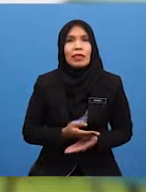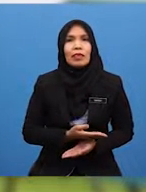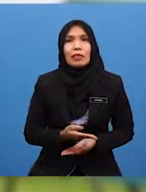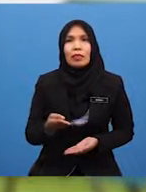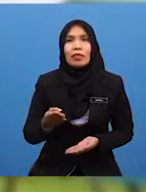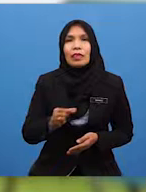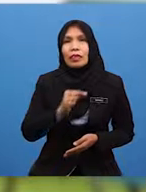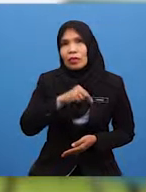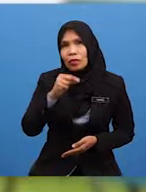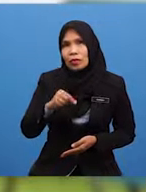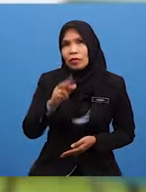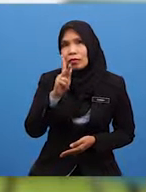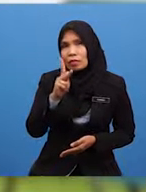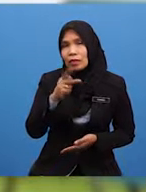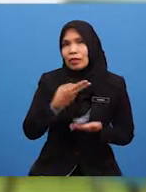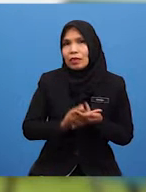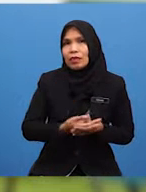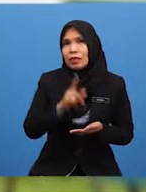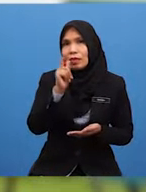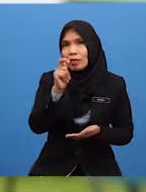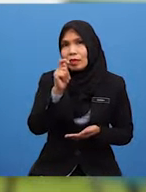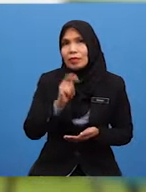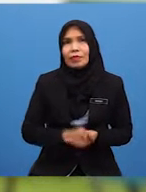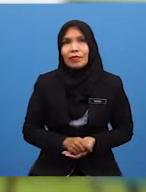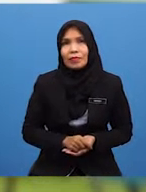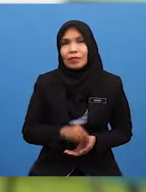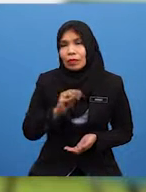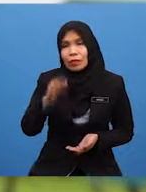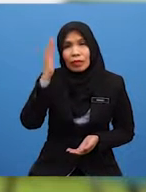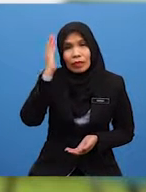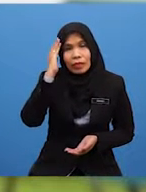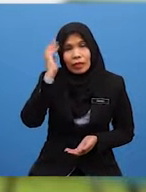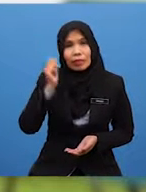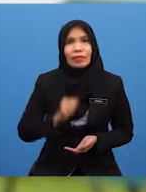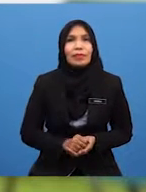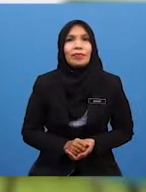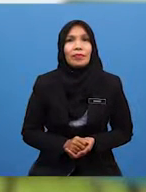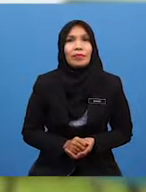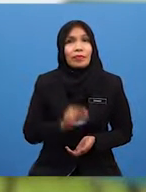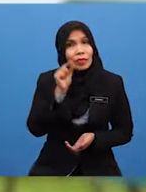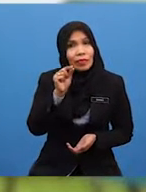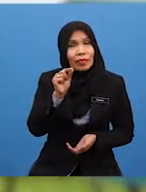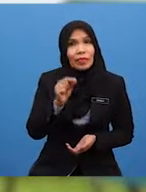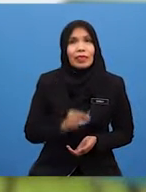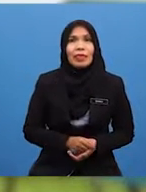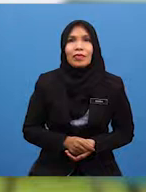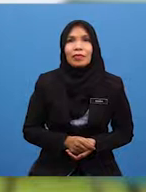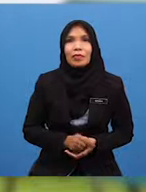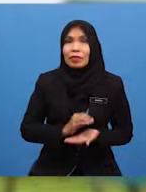K hingga T. Murid-murid masih ingat titik Braille untuk A hingga